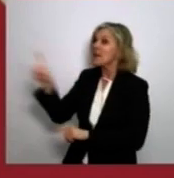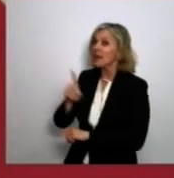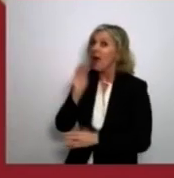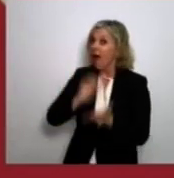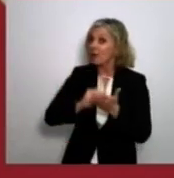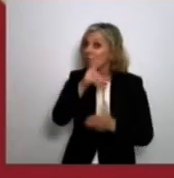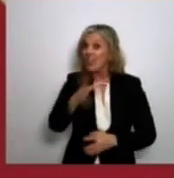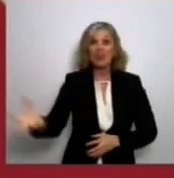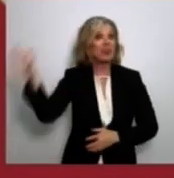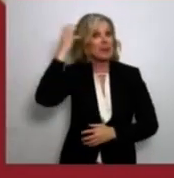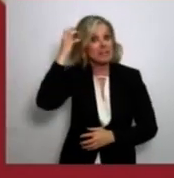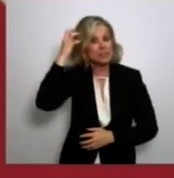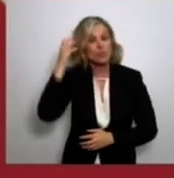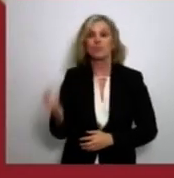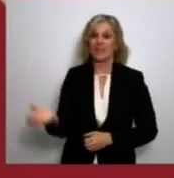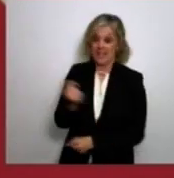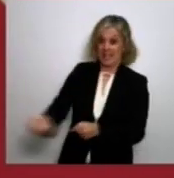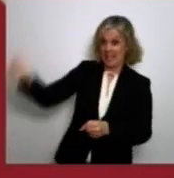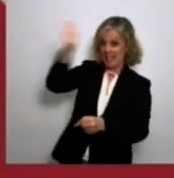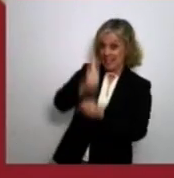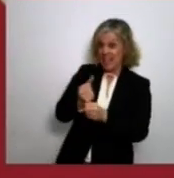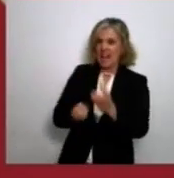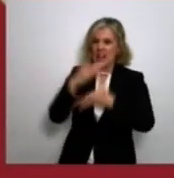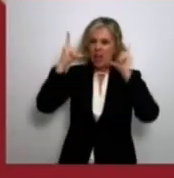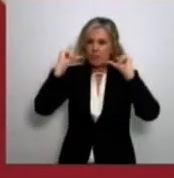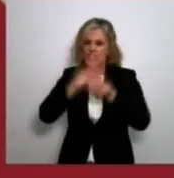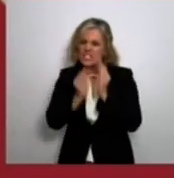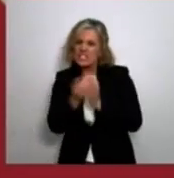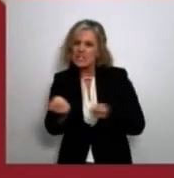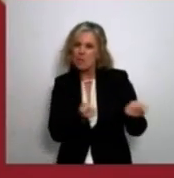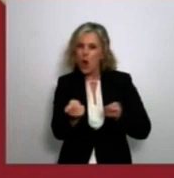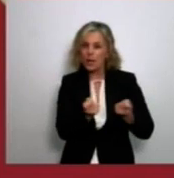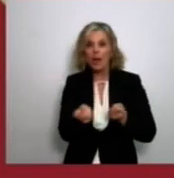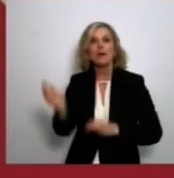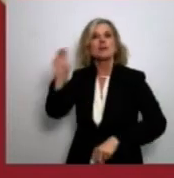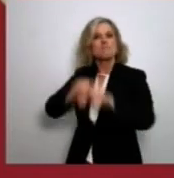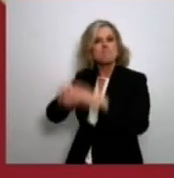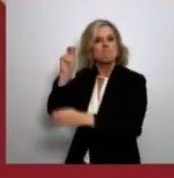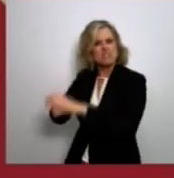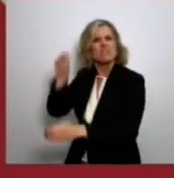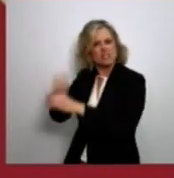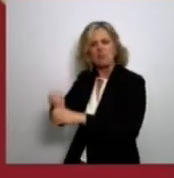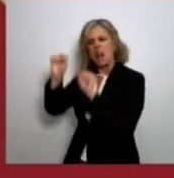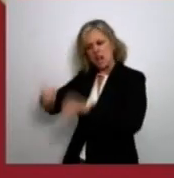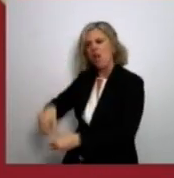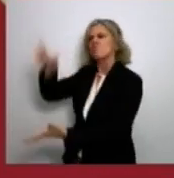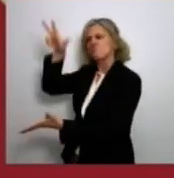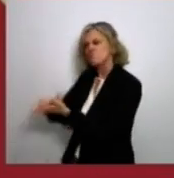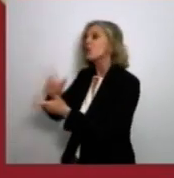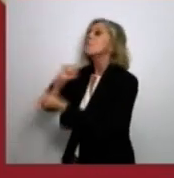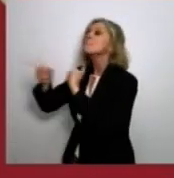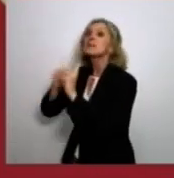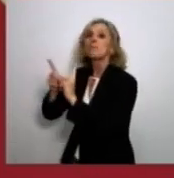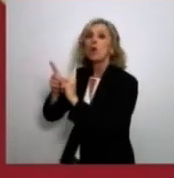Θυμηθείτε ότι όταν η Νέα Δημοκρατία με τις λοιπές συμμορίες ψηφίζανε τα μνημόνια, ο